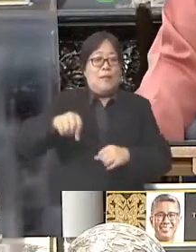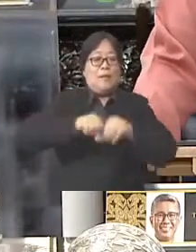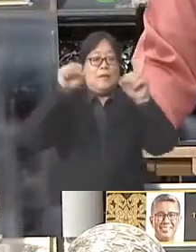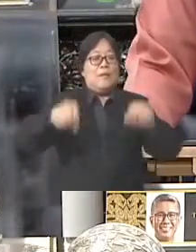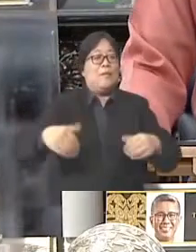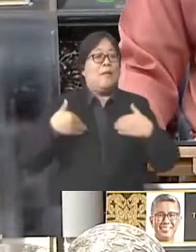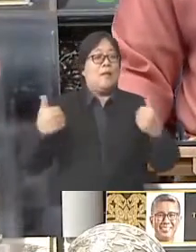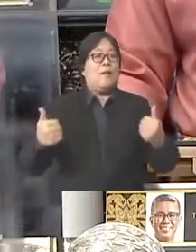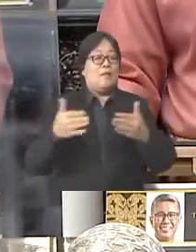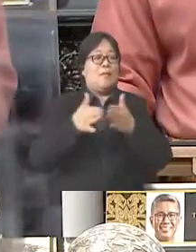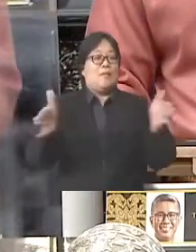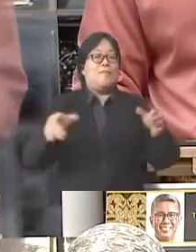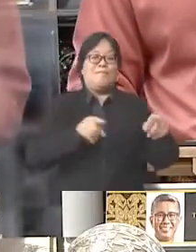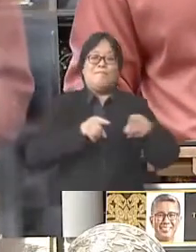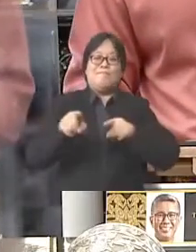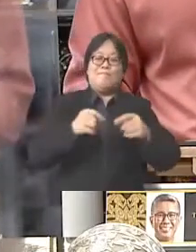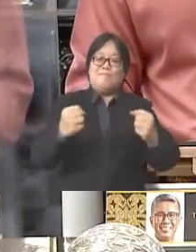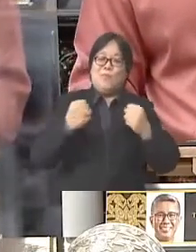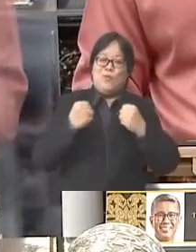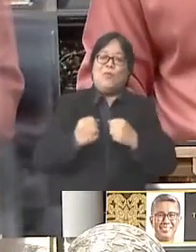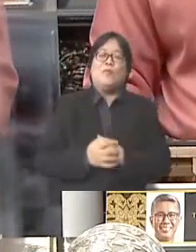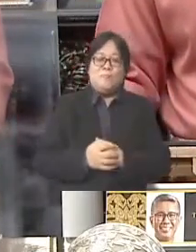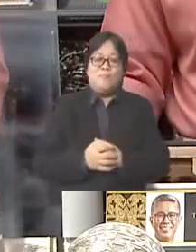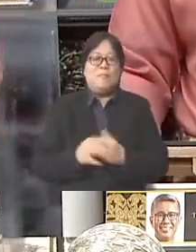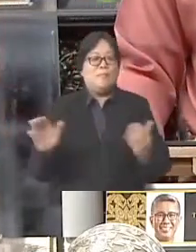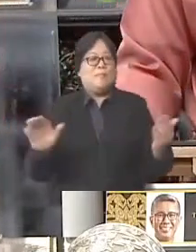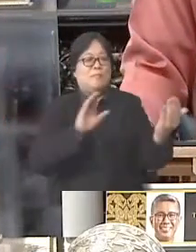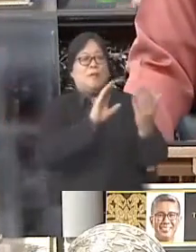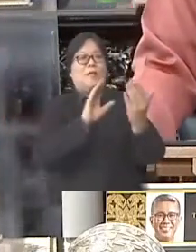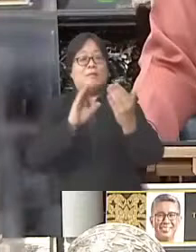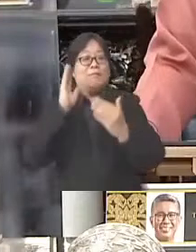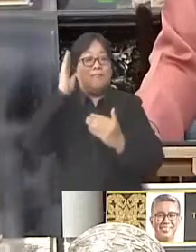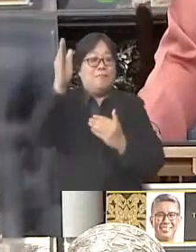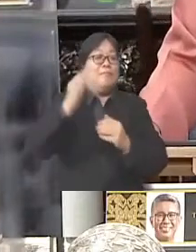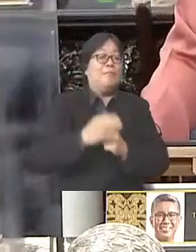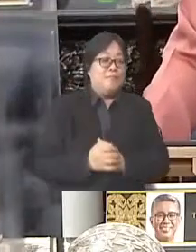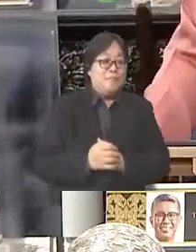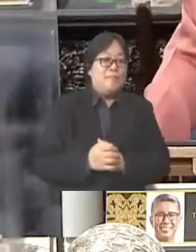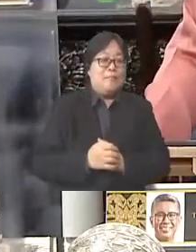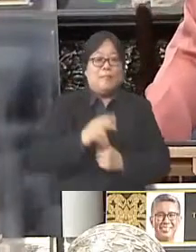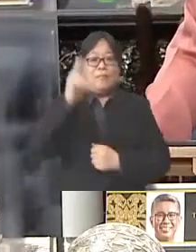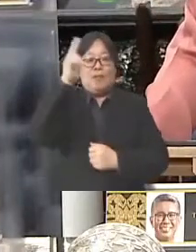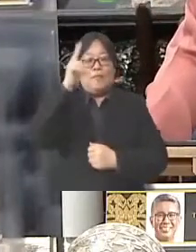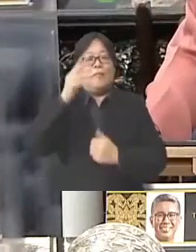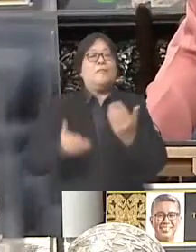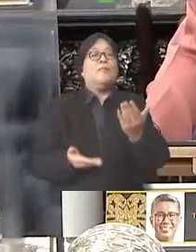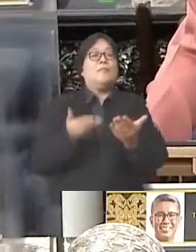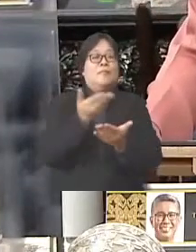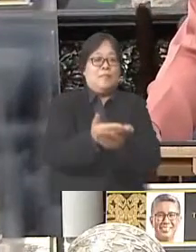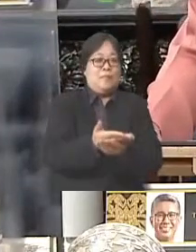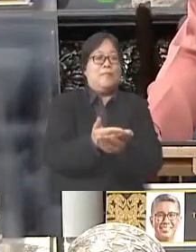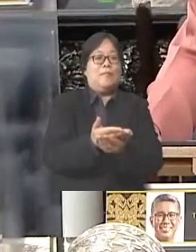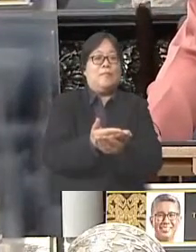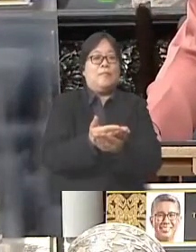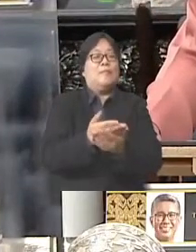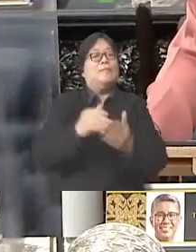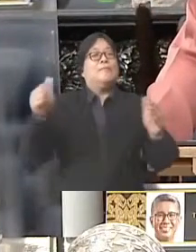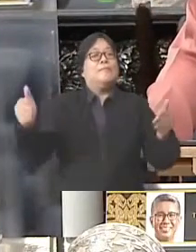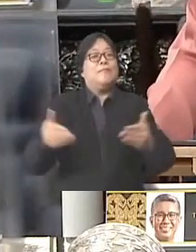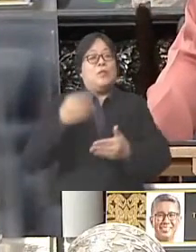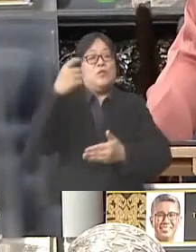sistem kesehatan awam lebih berdaya tahan dalam menghadapi sebarang ancaman pada masa depan kerajaan bercadang untuk